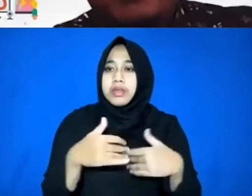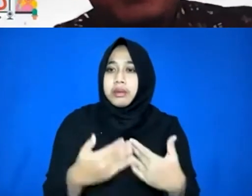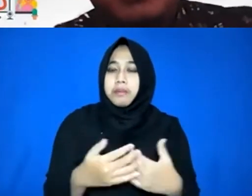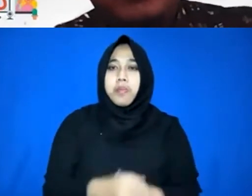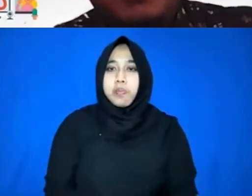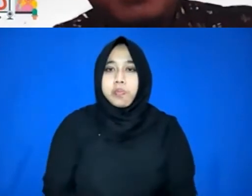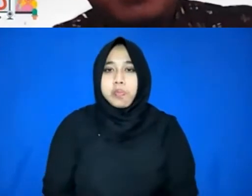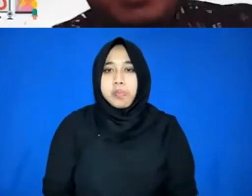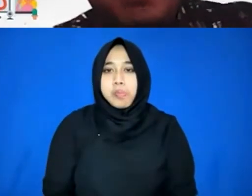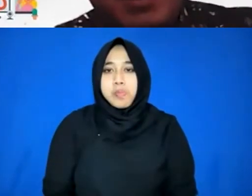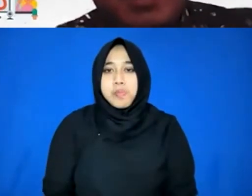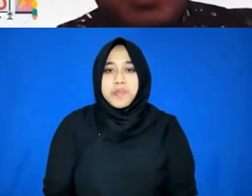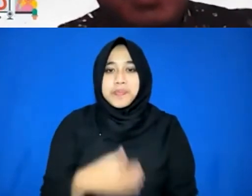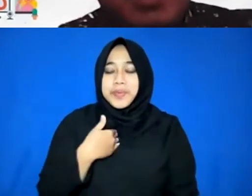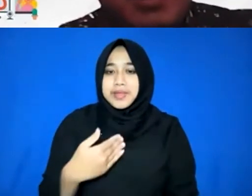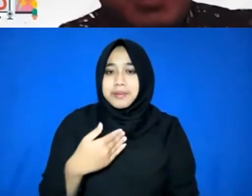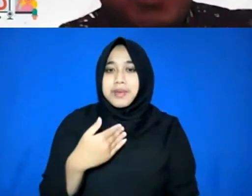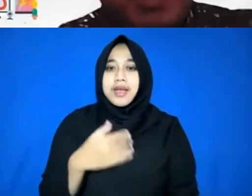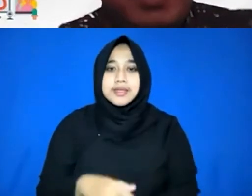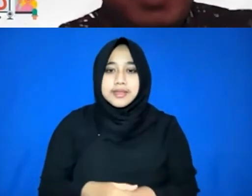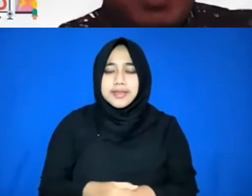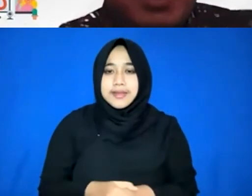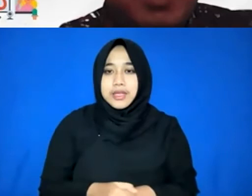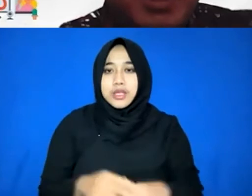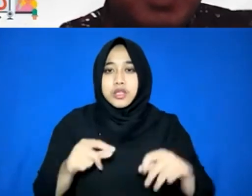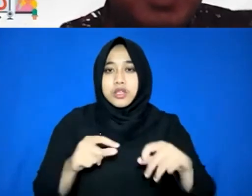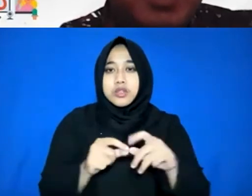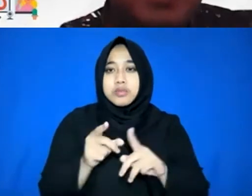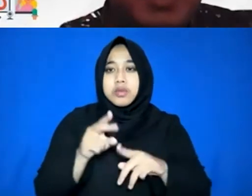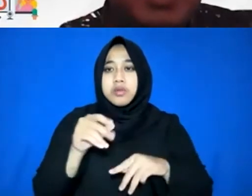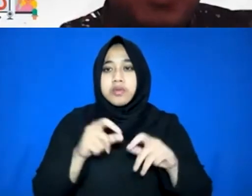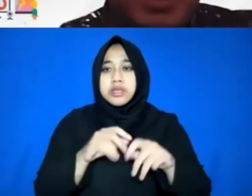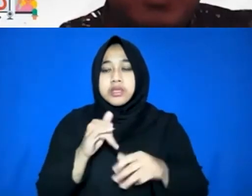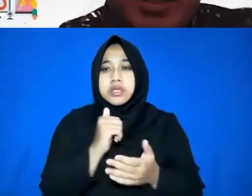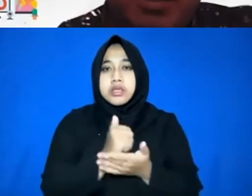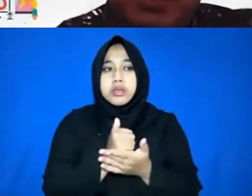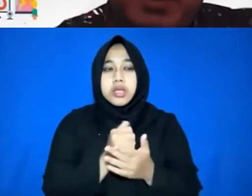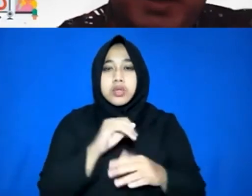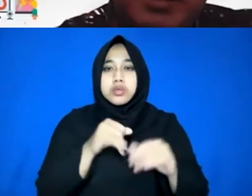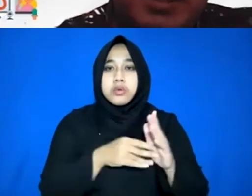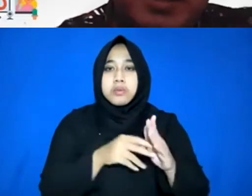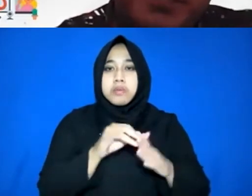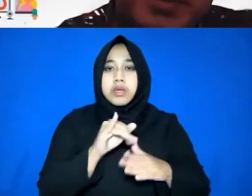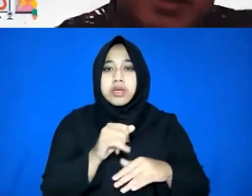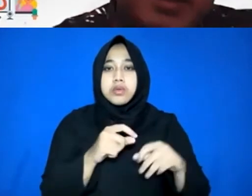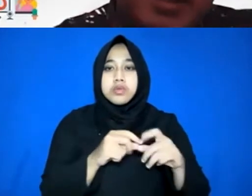Tapi overall saya juga terima kasih dengan timnya ini supervisor. Sebenarnya Mas Jumal itu head of